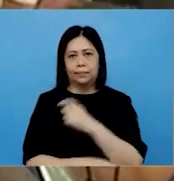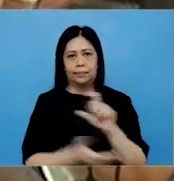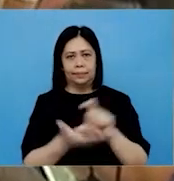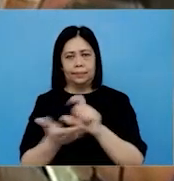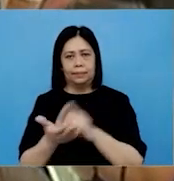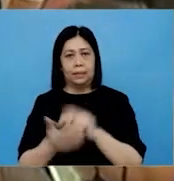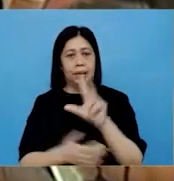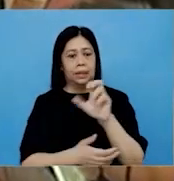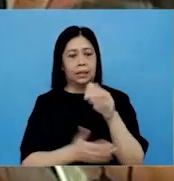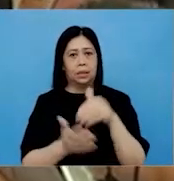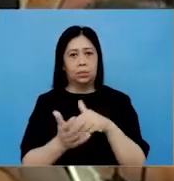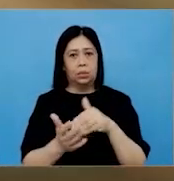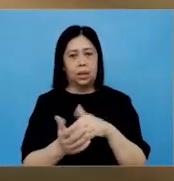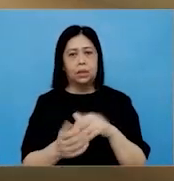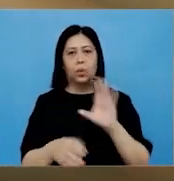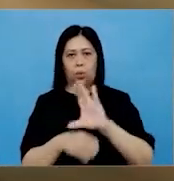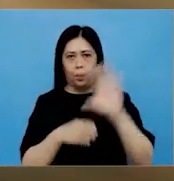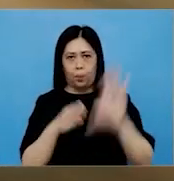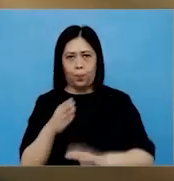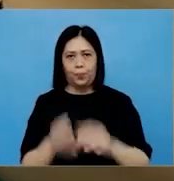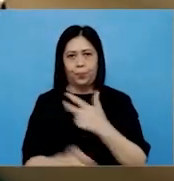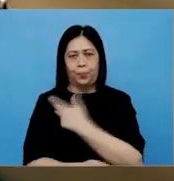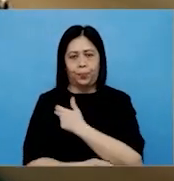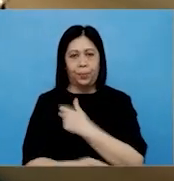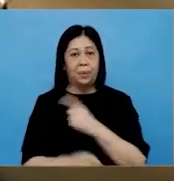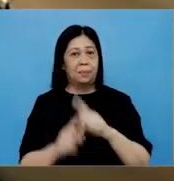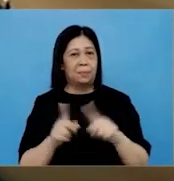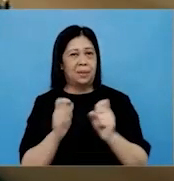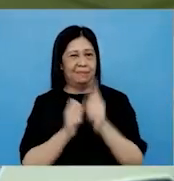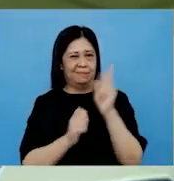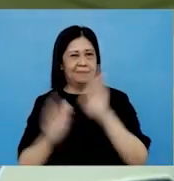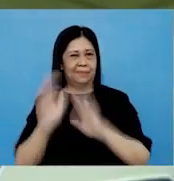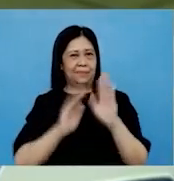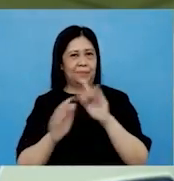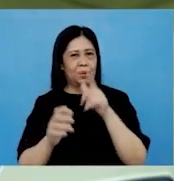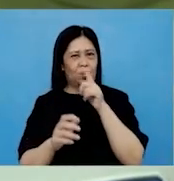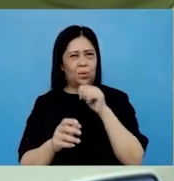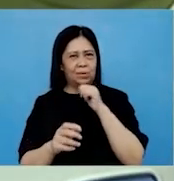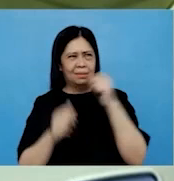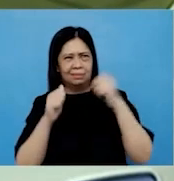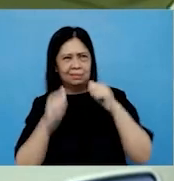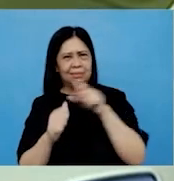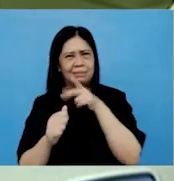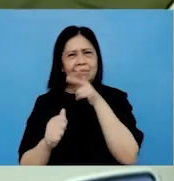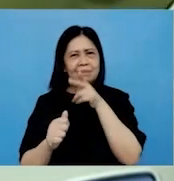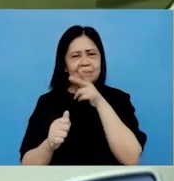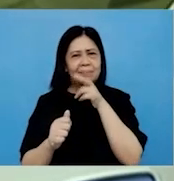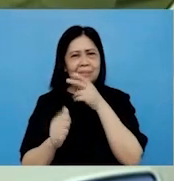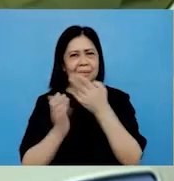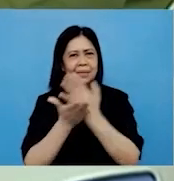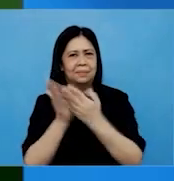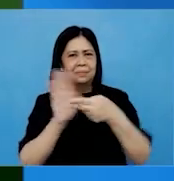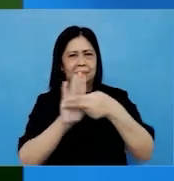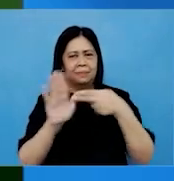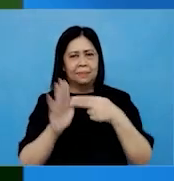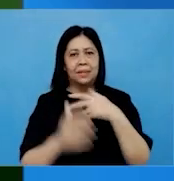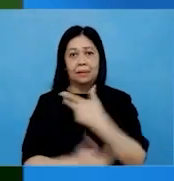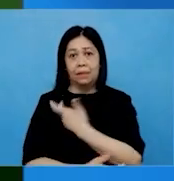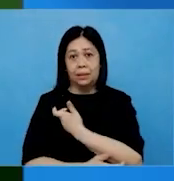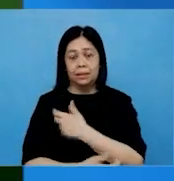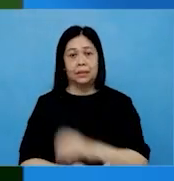300,000 naman ang fully vaccinated. Problema pa rin daw ang mga diskumpiyado sa ilang brands ng vaccine. So importante po